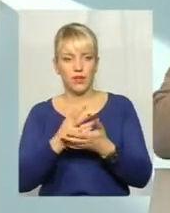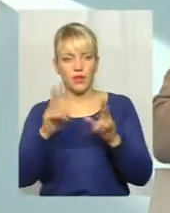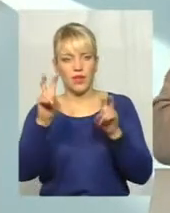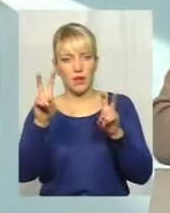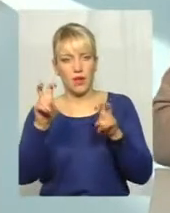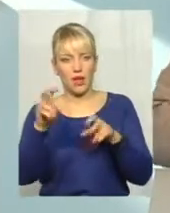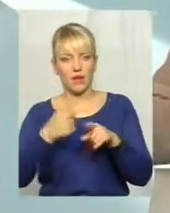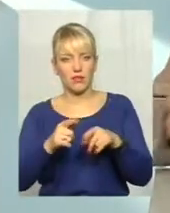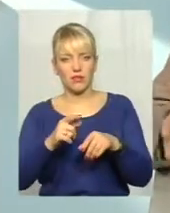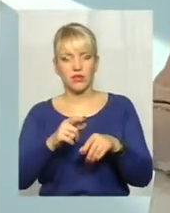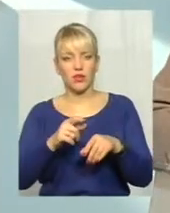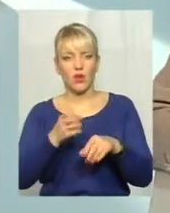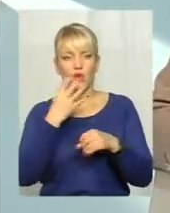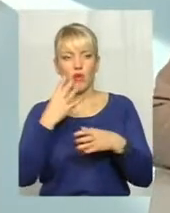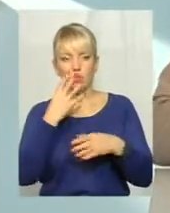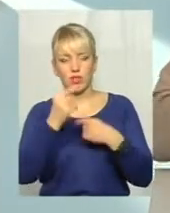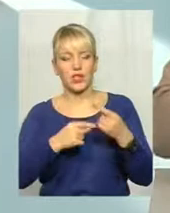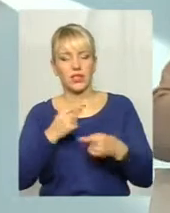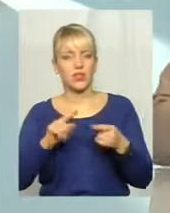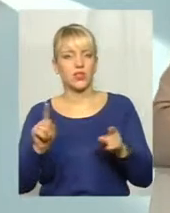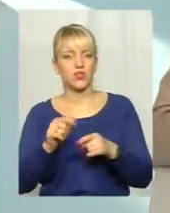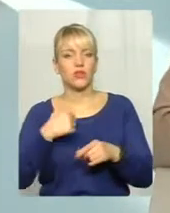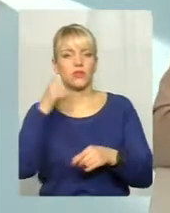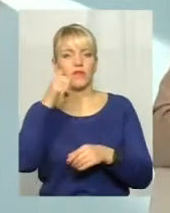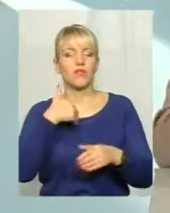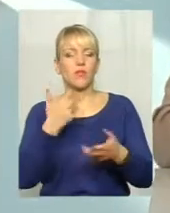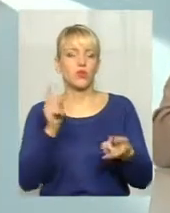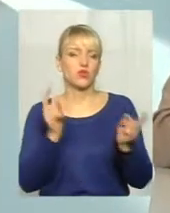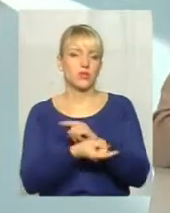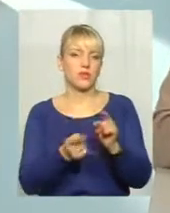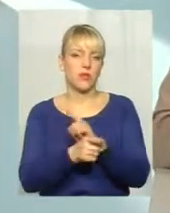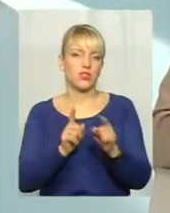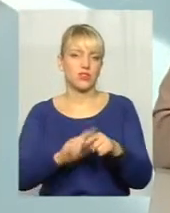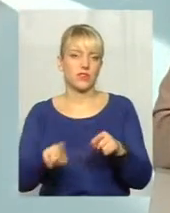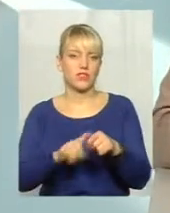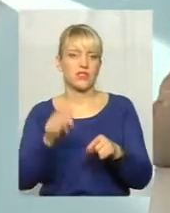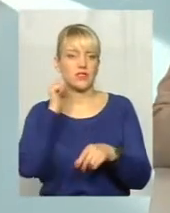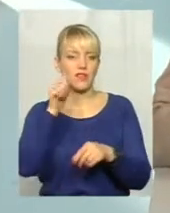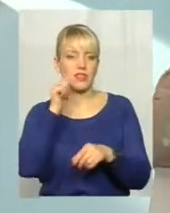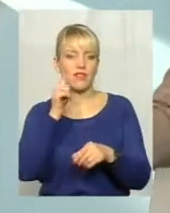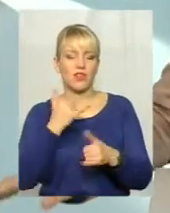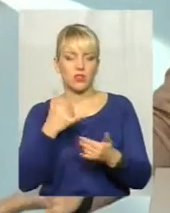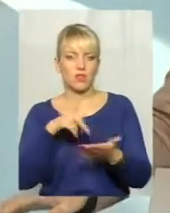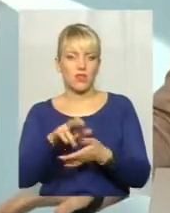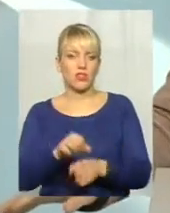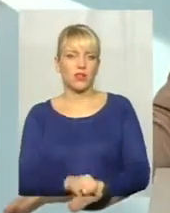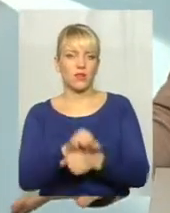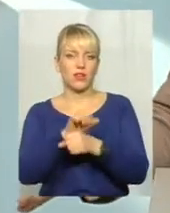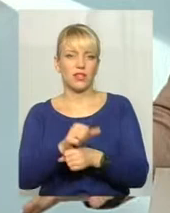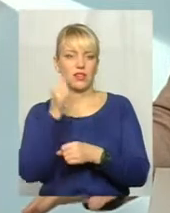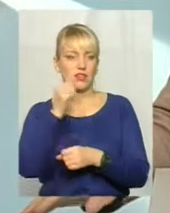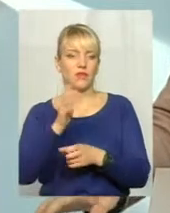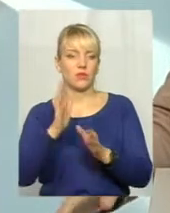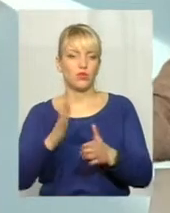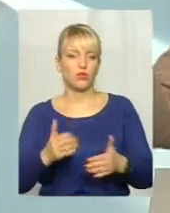лапках хороша традиція, коли ми хочемо вже завтра змін. Ми завтра вже хочемо закінчення так, АТО, ми хочемо от завтра. Сьогодні ми вийшли на Майдан і завтра стало жити добре.